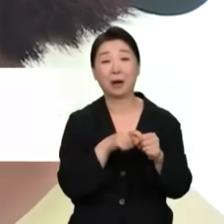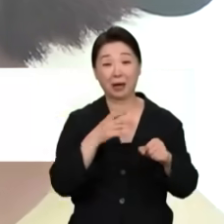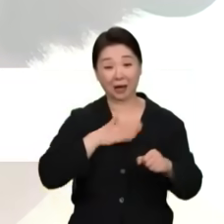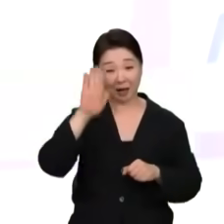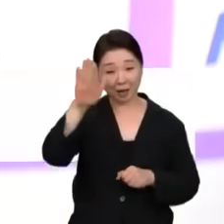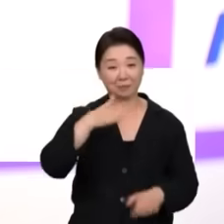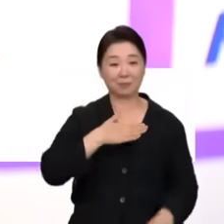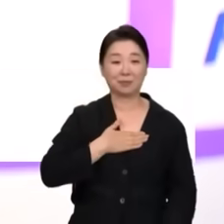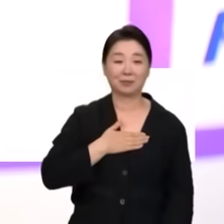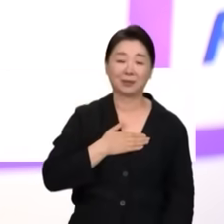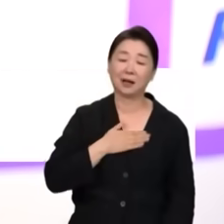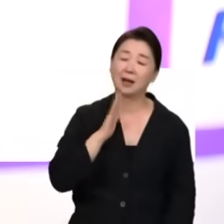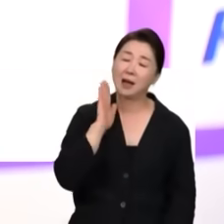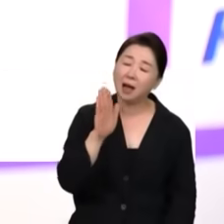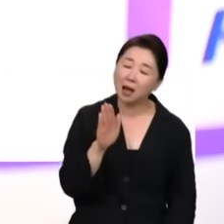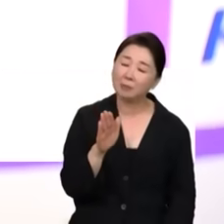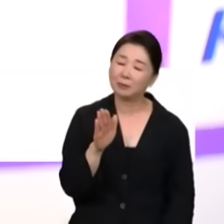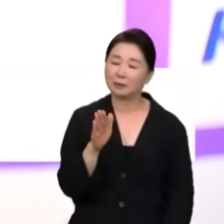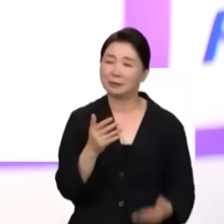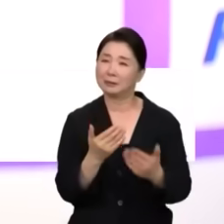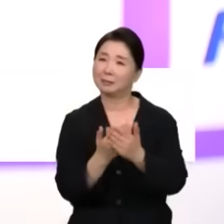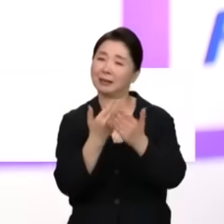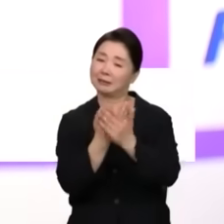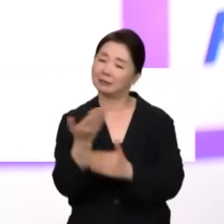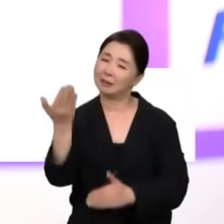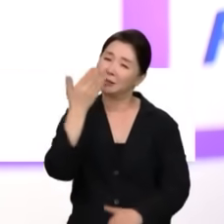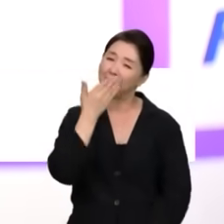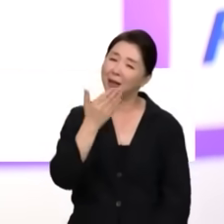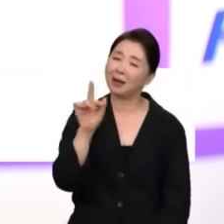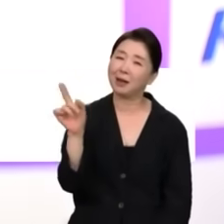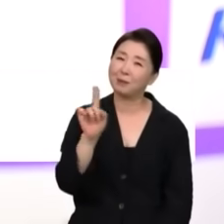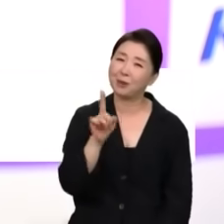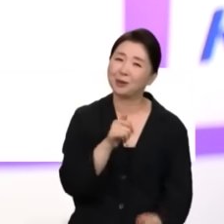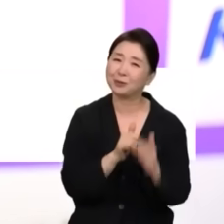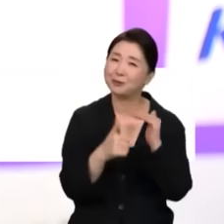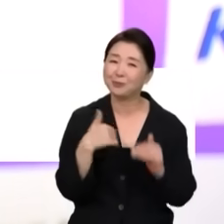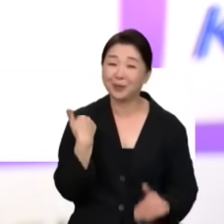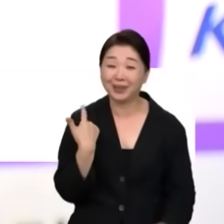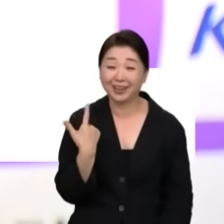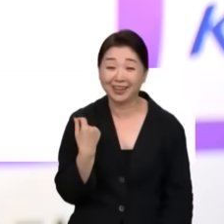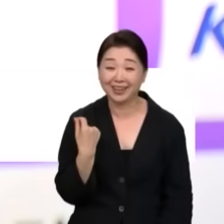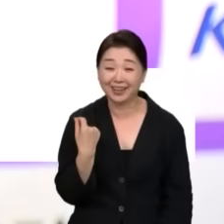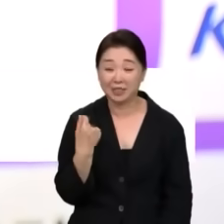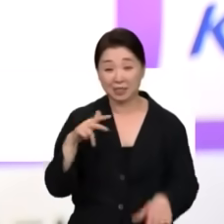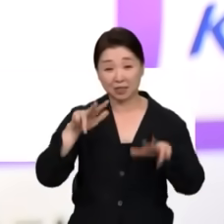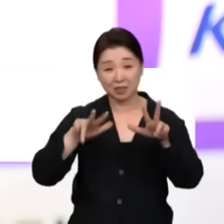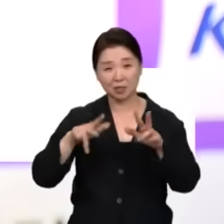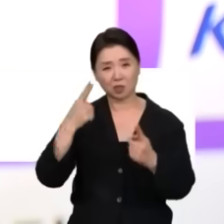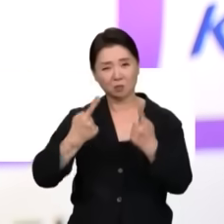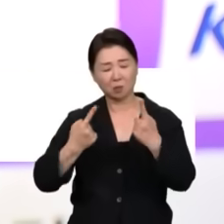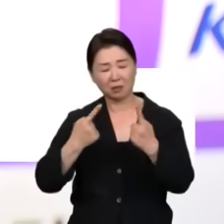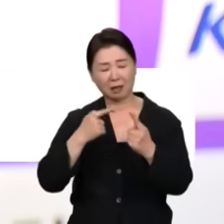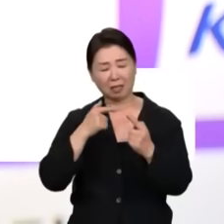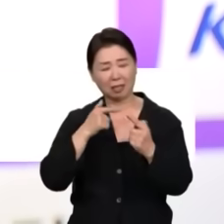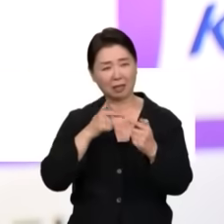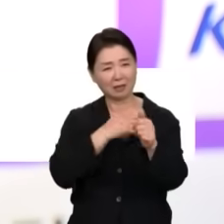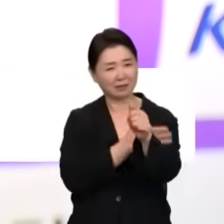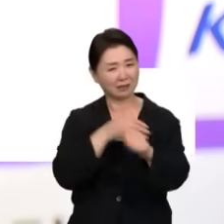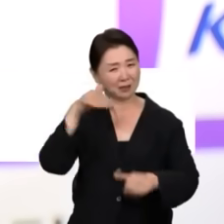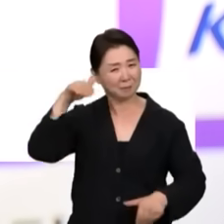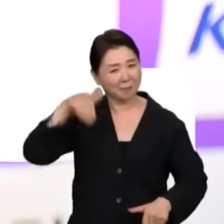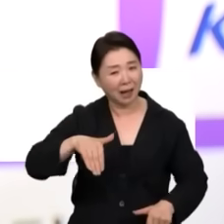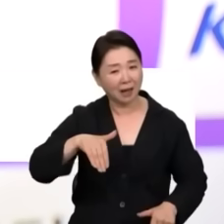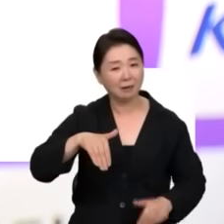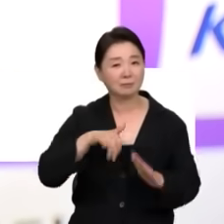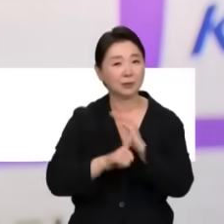제가 얼마나 더 나아질 수 있는 선수인지는 모르겠지만 지금보다 더 떨어질 선수라고